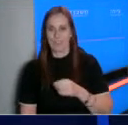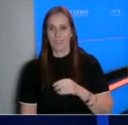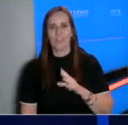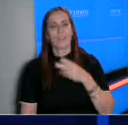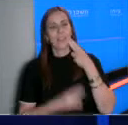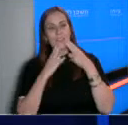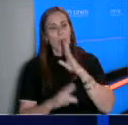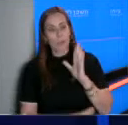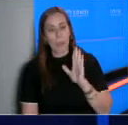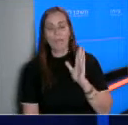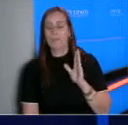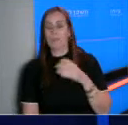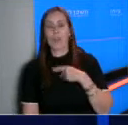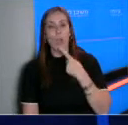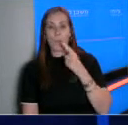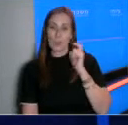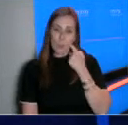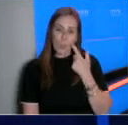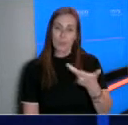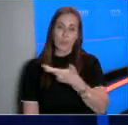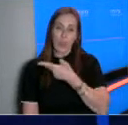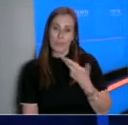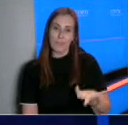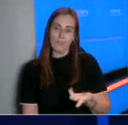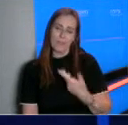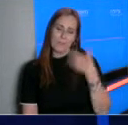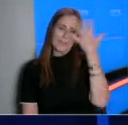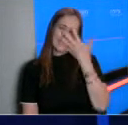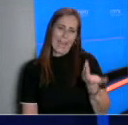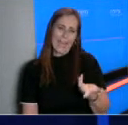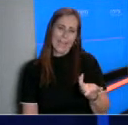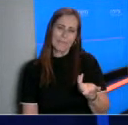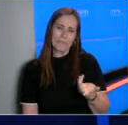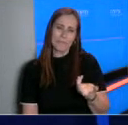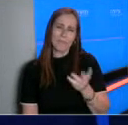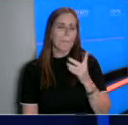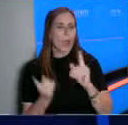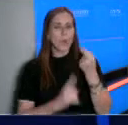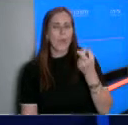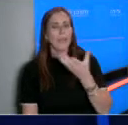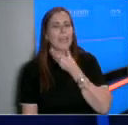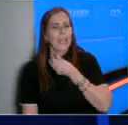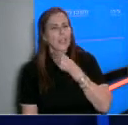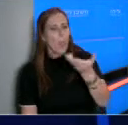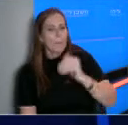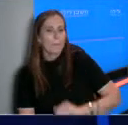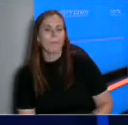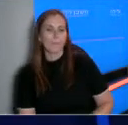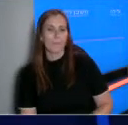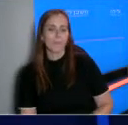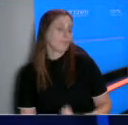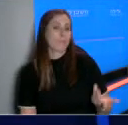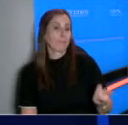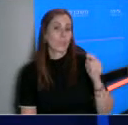הבעיה הזאת. אנחנו מדברים פה, אנחנו צוחקים, שלושתנו אבל פרנג'ים, אנחנו לבנים. מה קורה לילד?